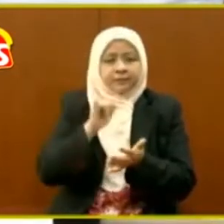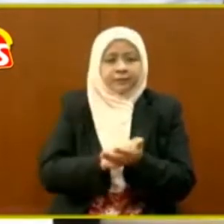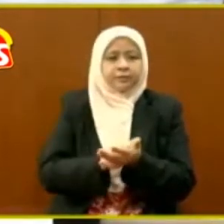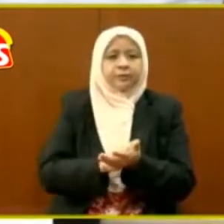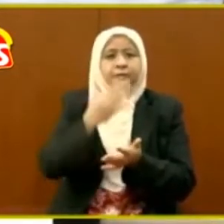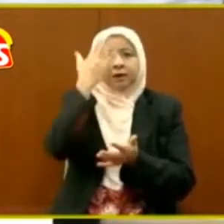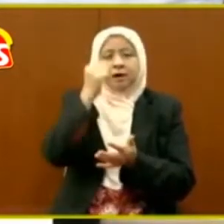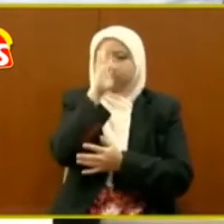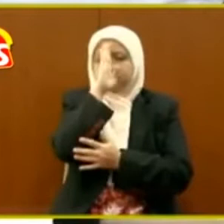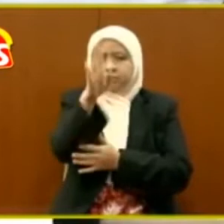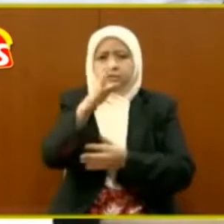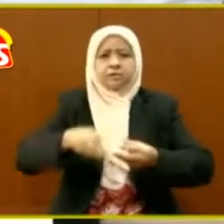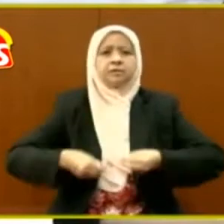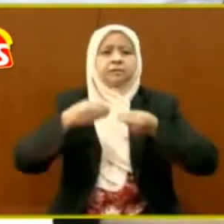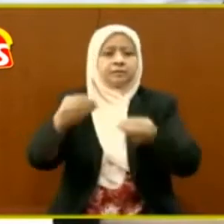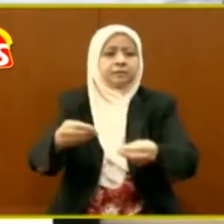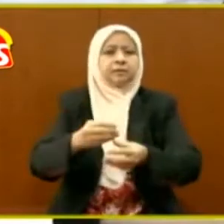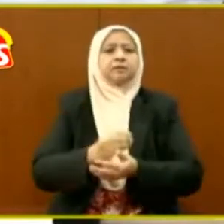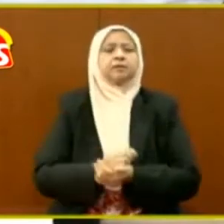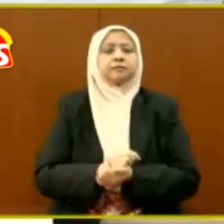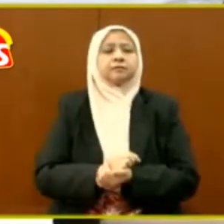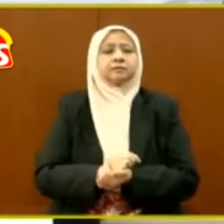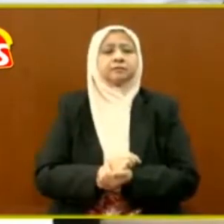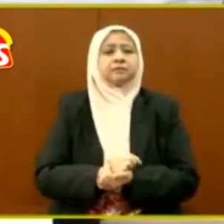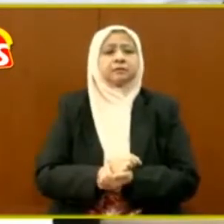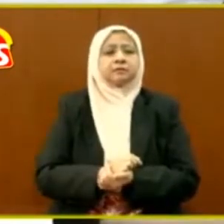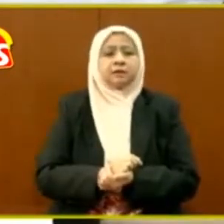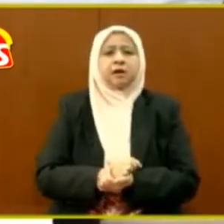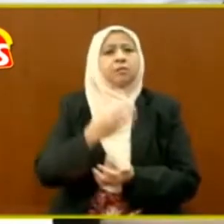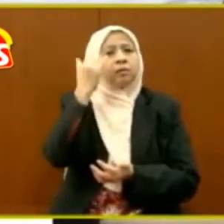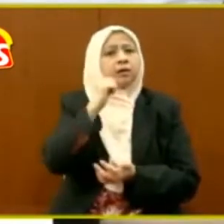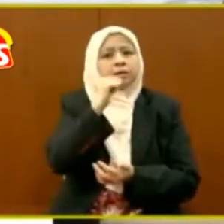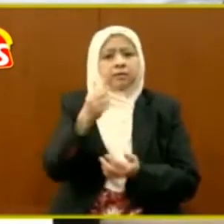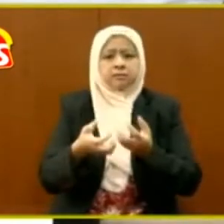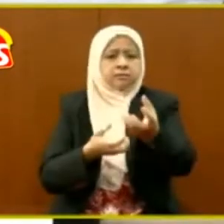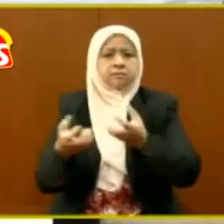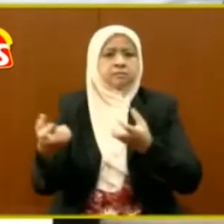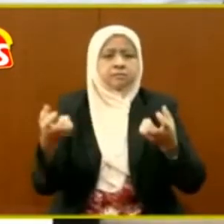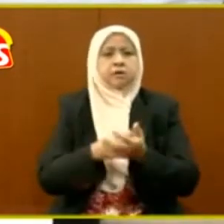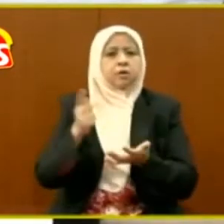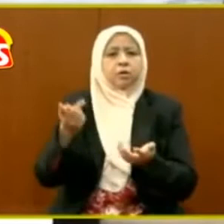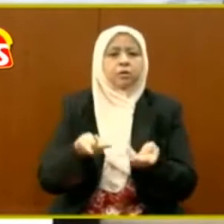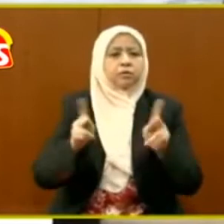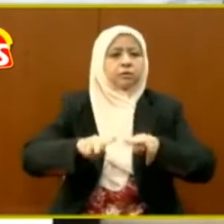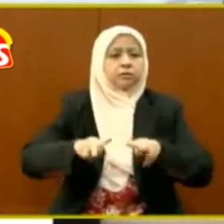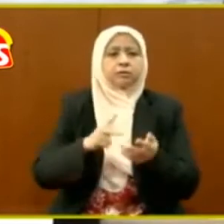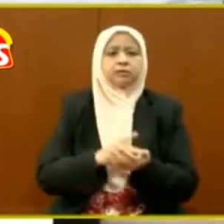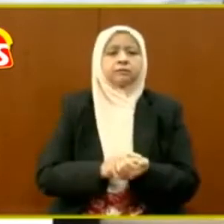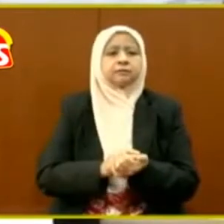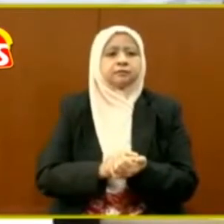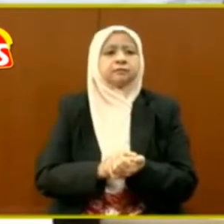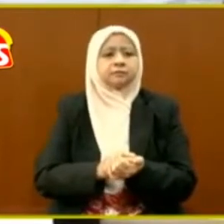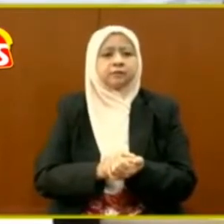diberi secara terus saya dipamerkan di bicara terus kenapa tidak ditenderkan apa kek ceria Hai Serikat evodie